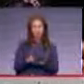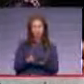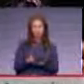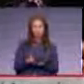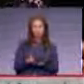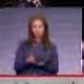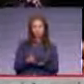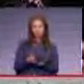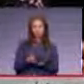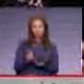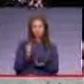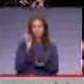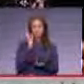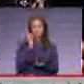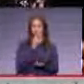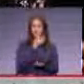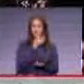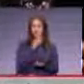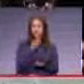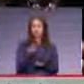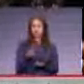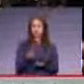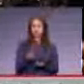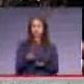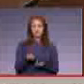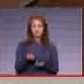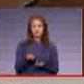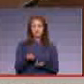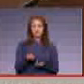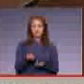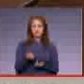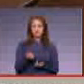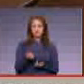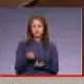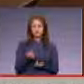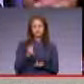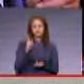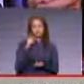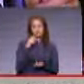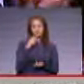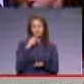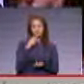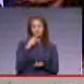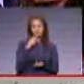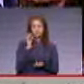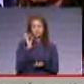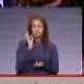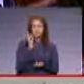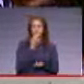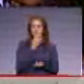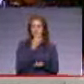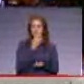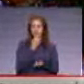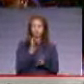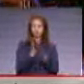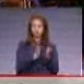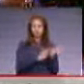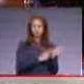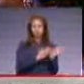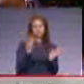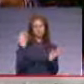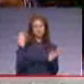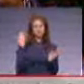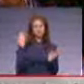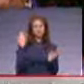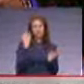ده داخل في الصنعه نفسها. بتعرفي تفصلي بعد الفيلم او بتعرفي يعني احمد زكي الله يرحمه انت